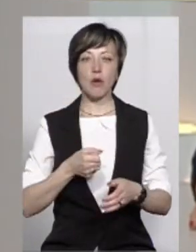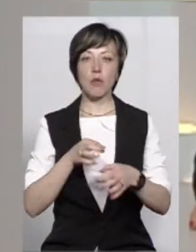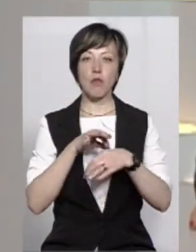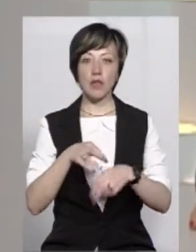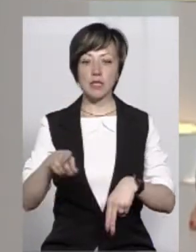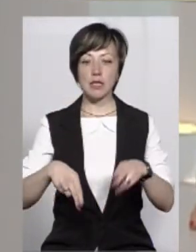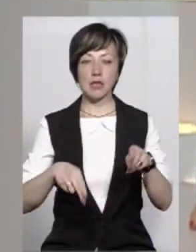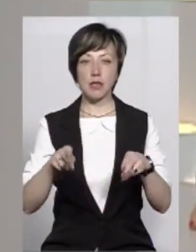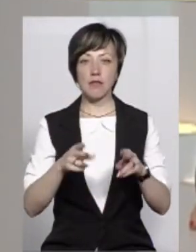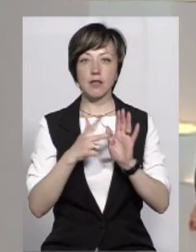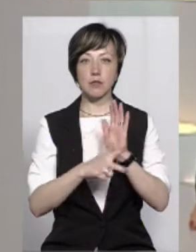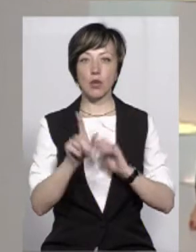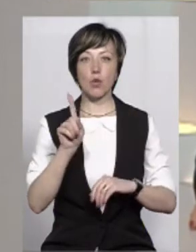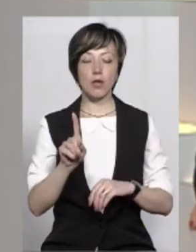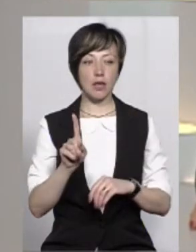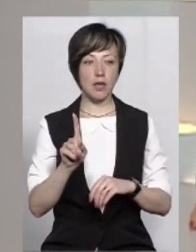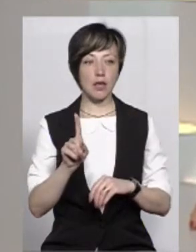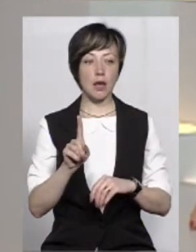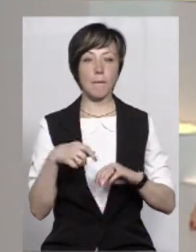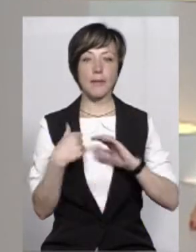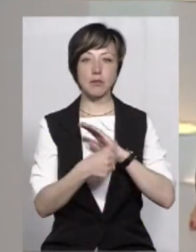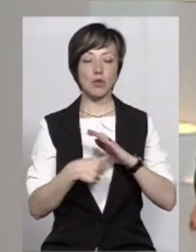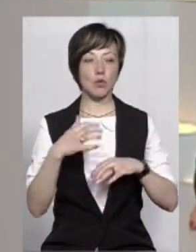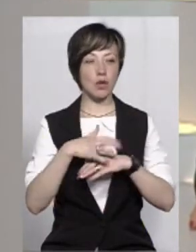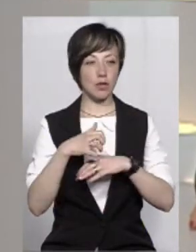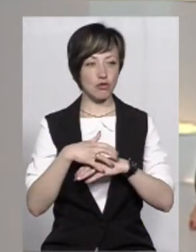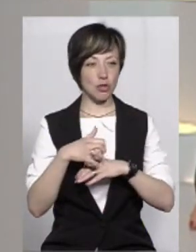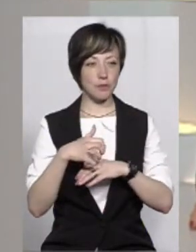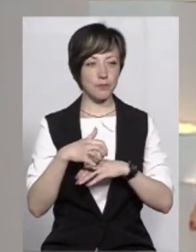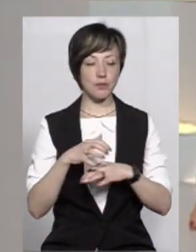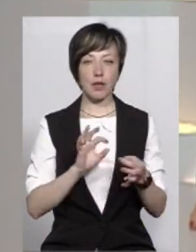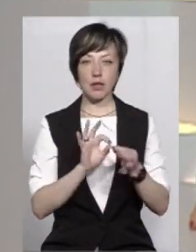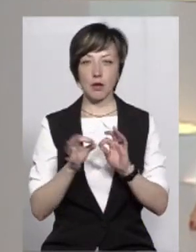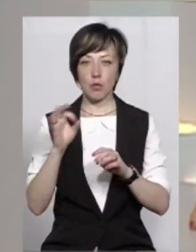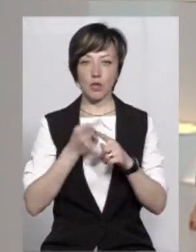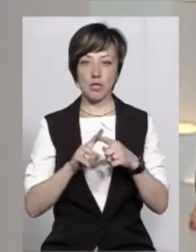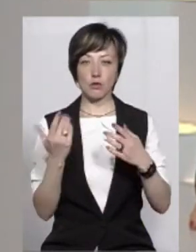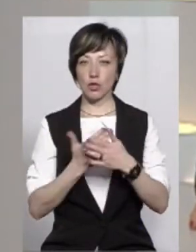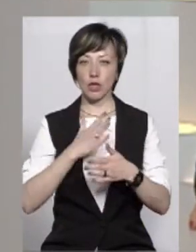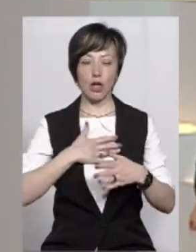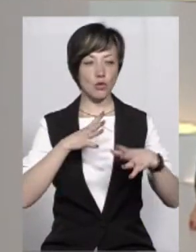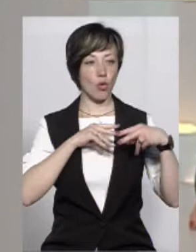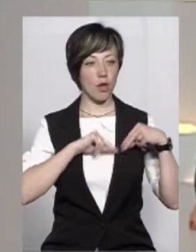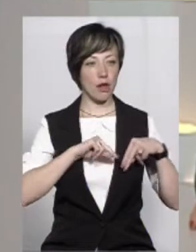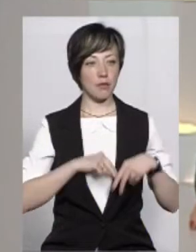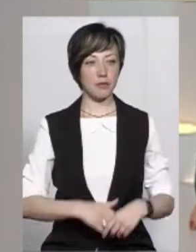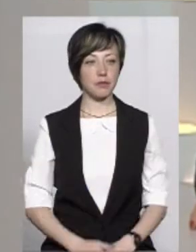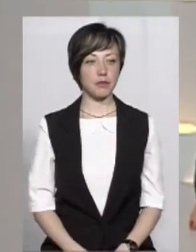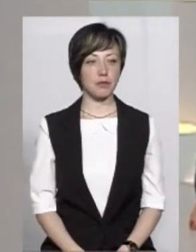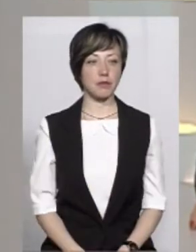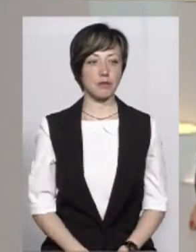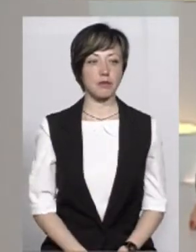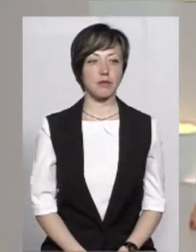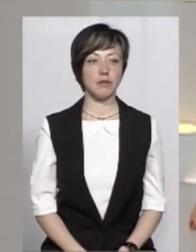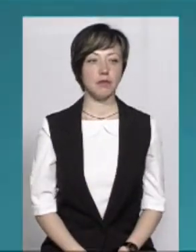стерилізацію 81 безпритульної кішки. Детальніше про це у сюжеті нашої колеги Анастасії